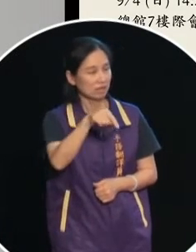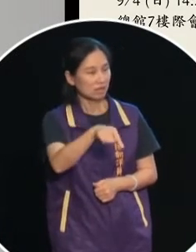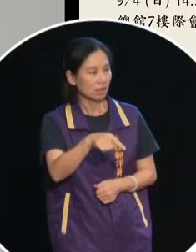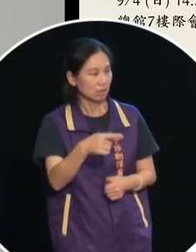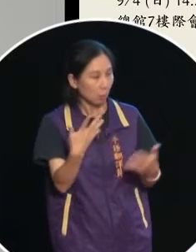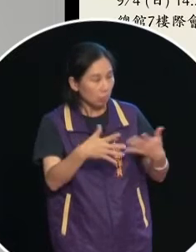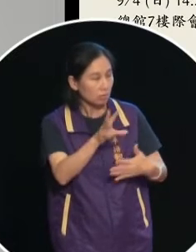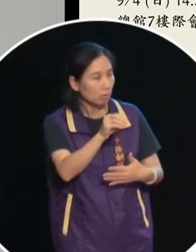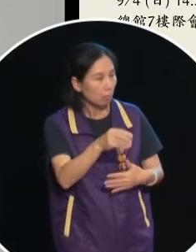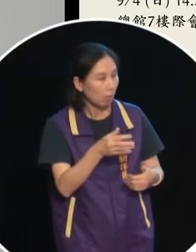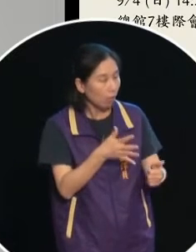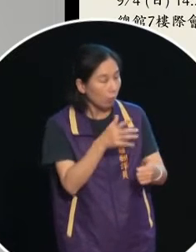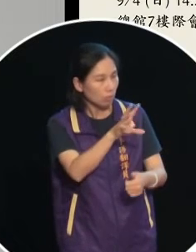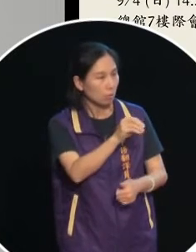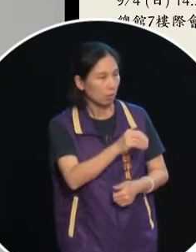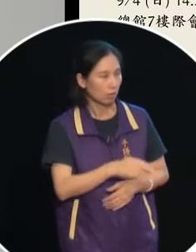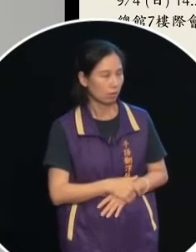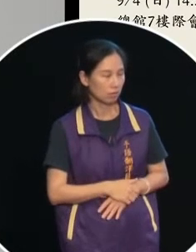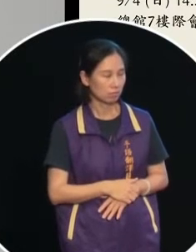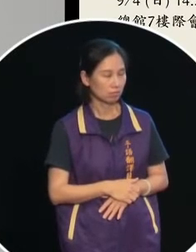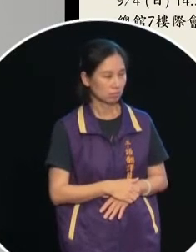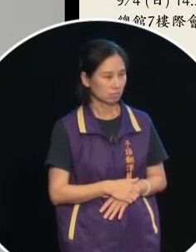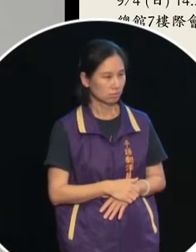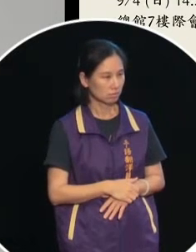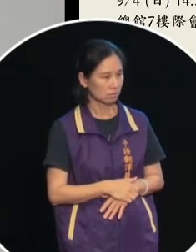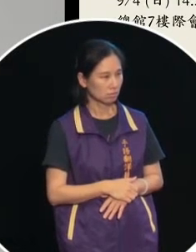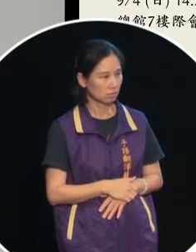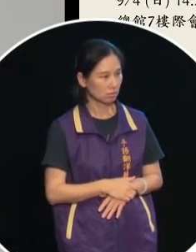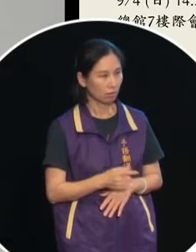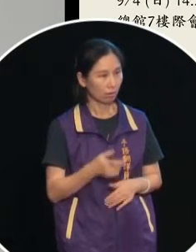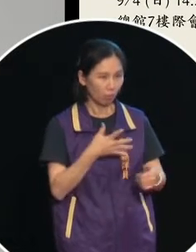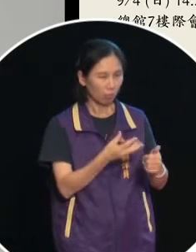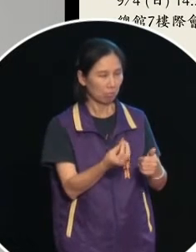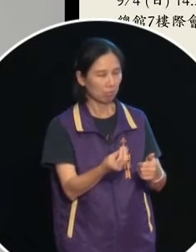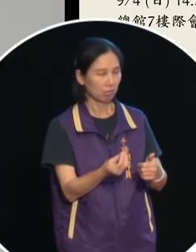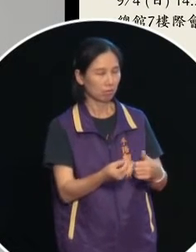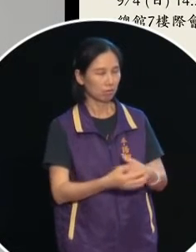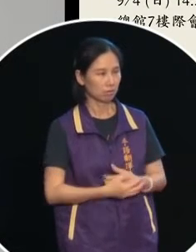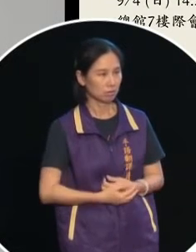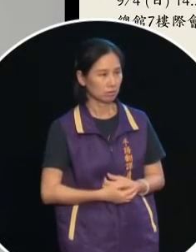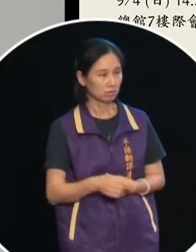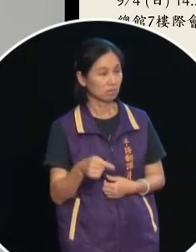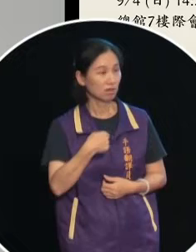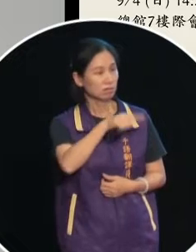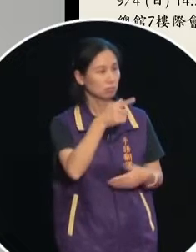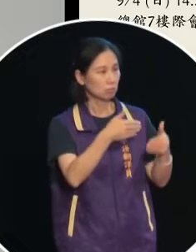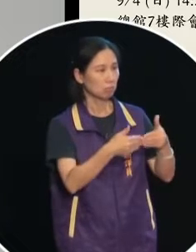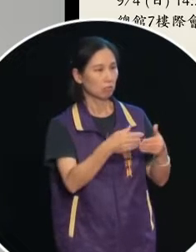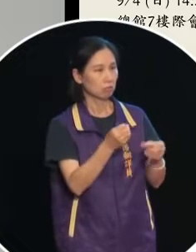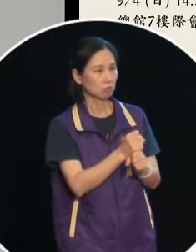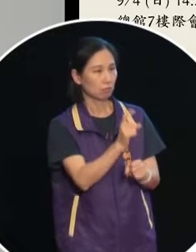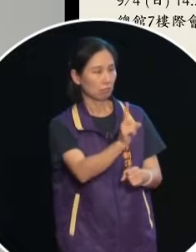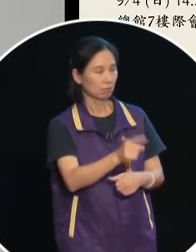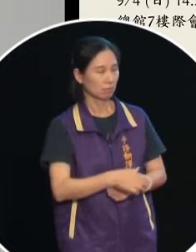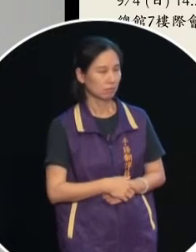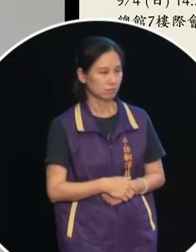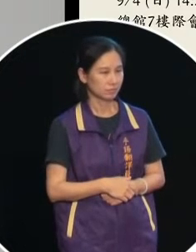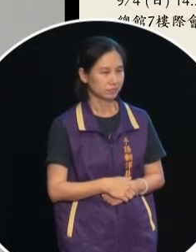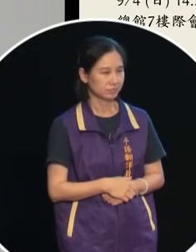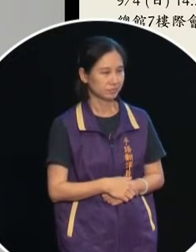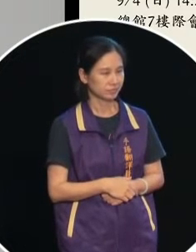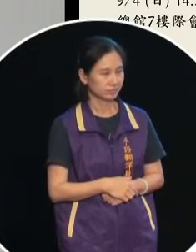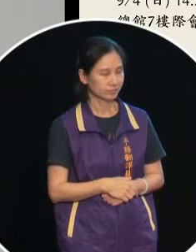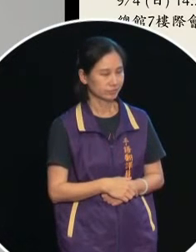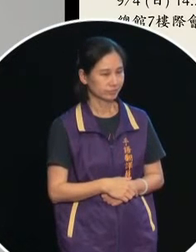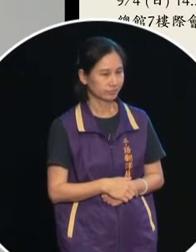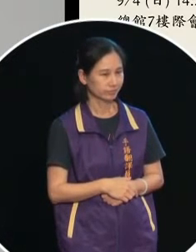不敢问了，当然啊。所以我没有问。那你到中国去干嘛？一定会被质疑的。